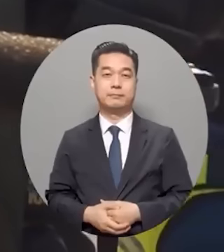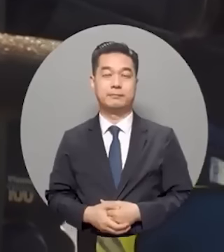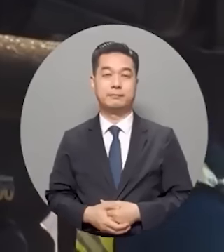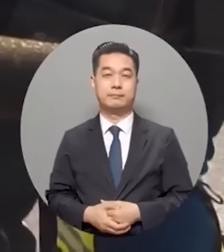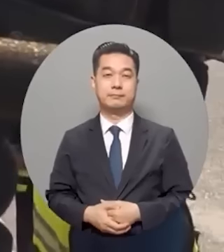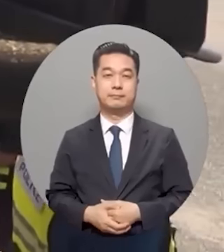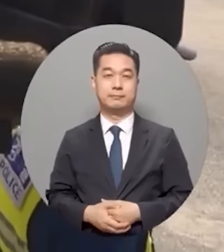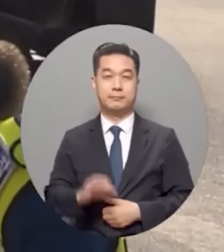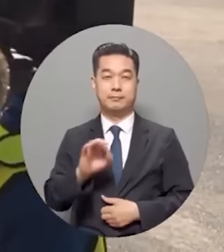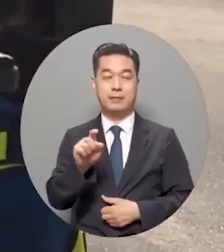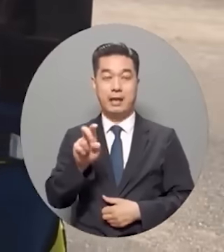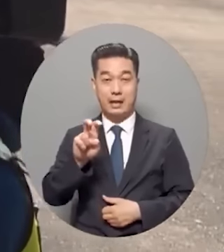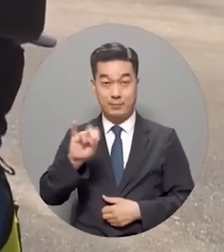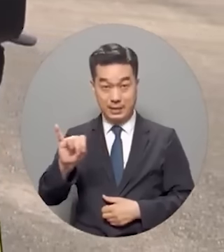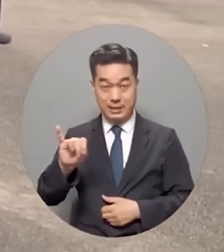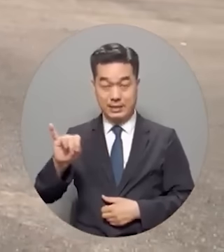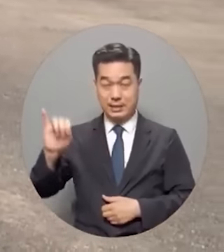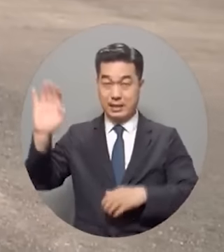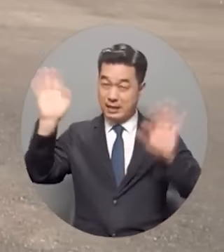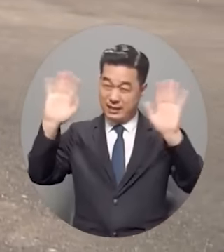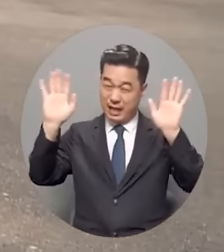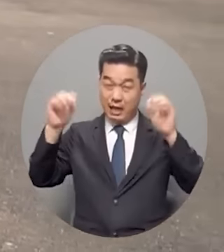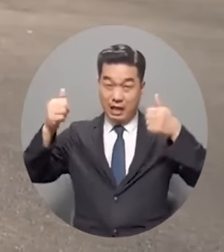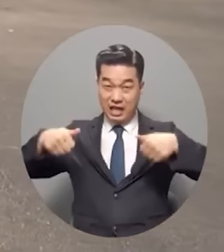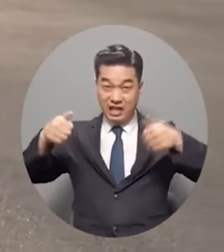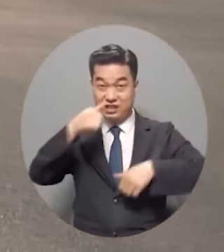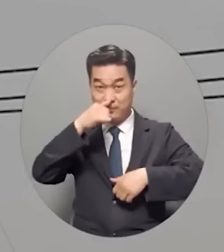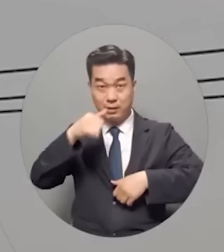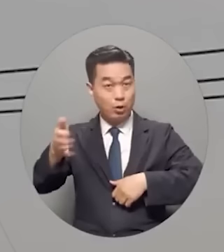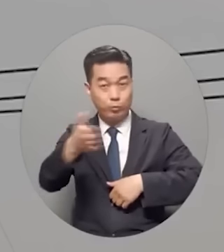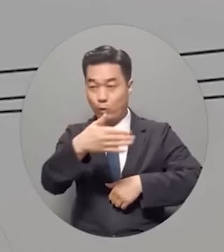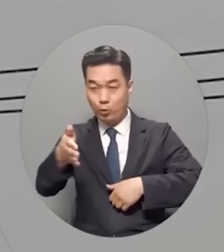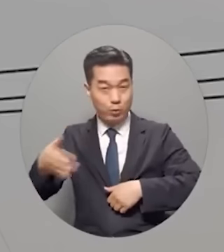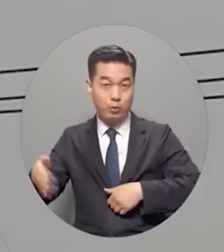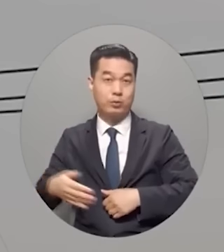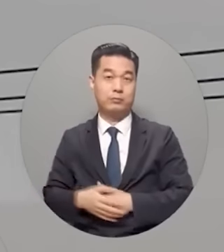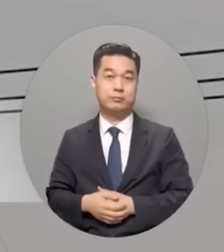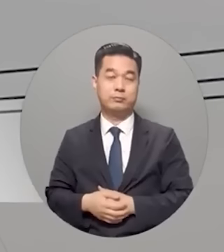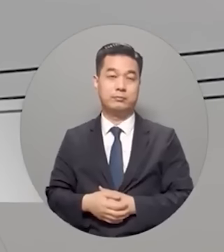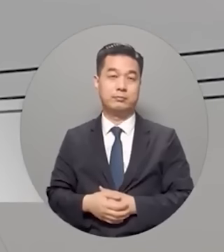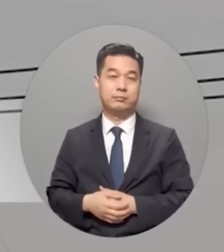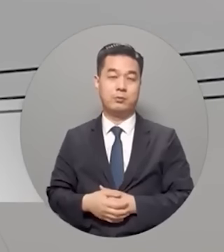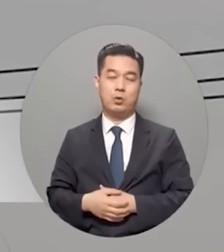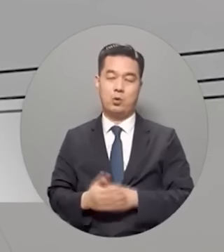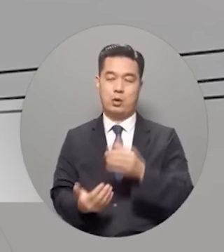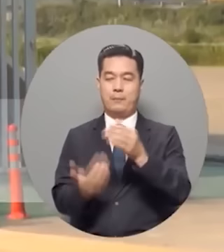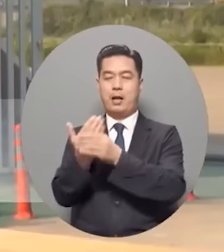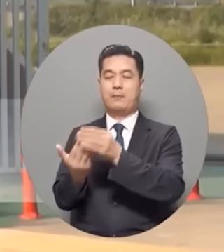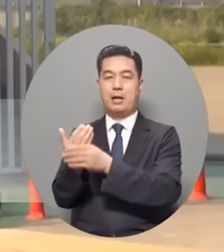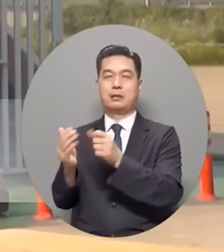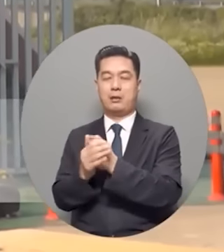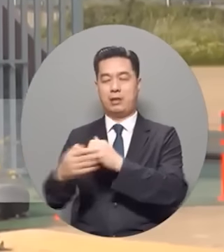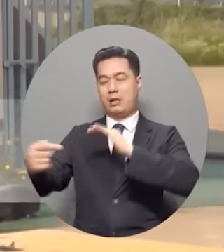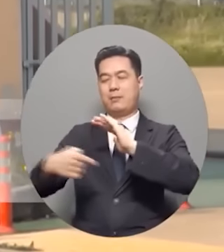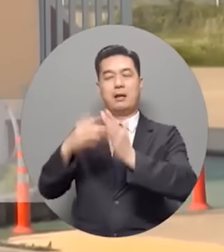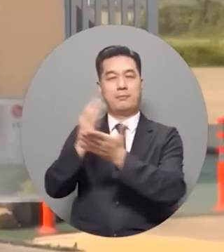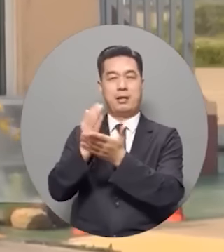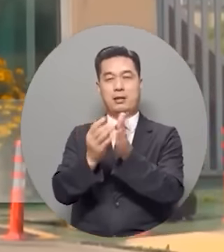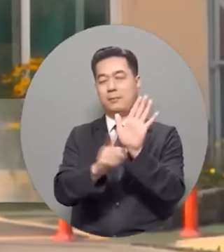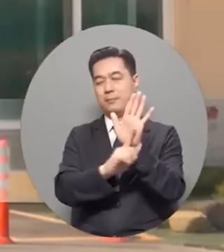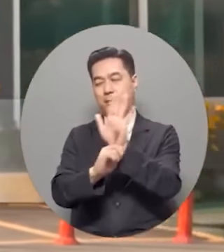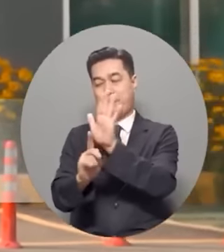팬덤 아미에게도 인사를 건넸지만 정작 팬들은 보이지 않습니다. 안전사고가 걱정되니 방문을 자제해달라는